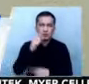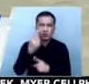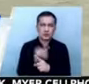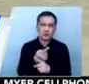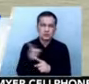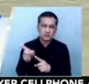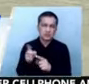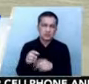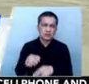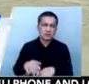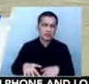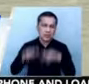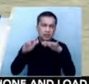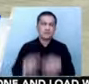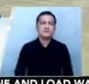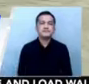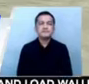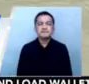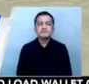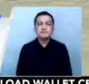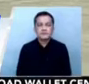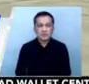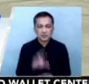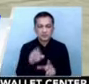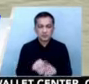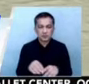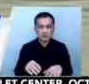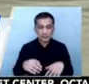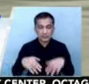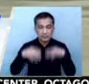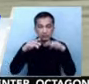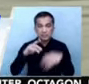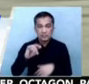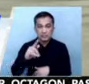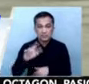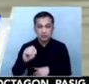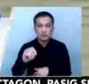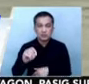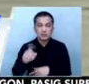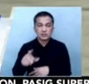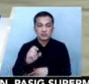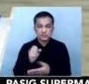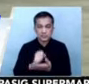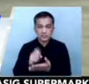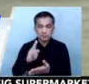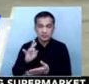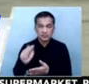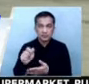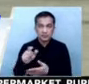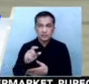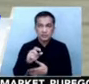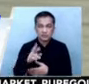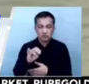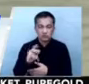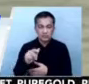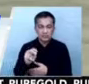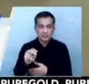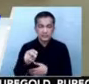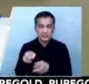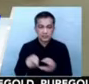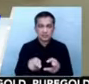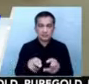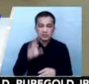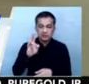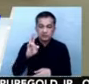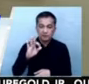na kabilang sa dumadaloy sa Calasiao at bayan ng Santa Barbara ang marus a sinocalan river na nasa pitong talampakan na ang